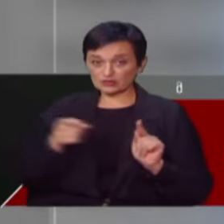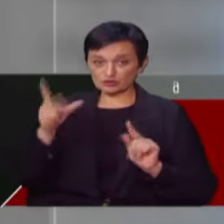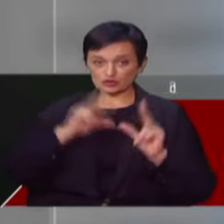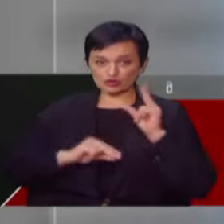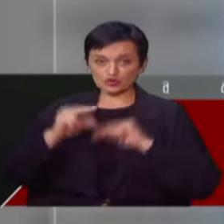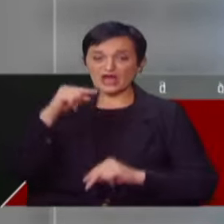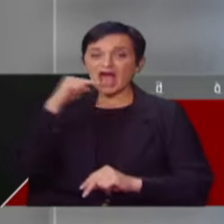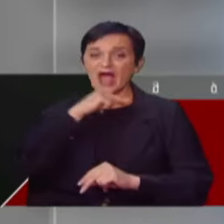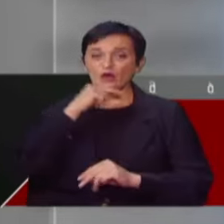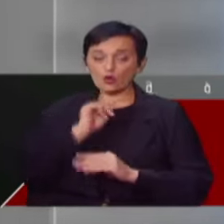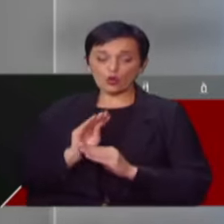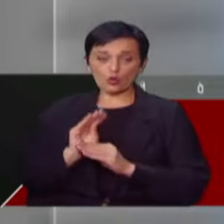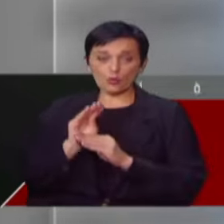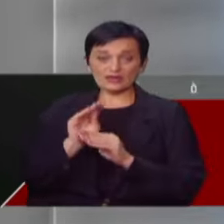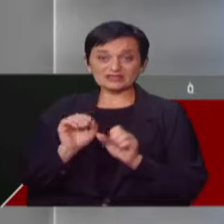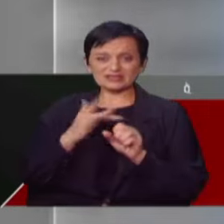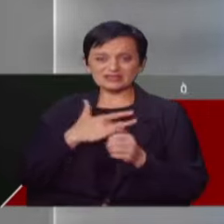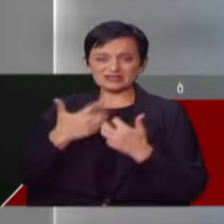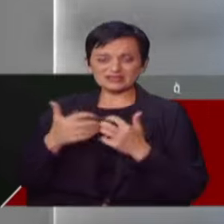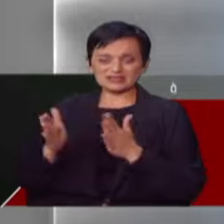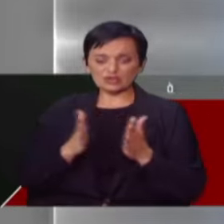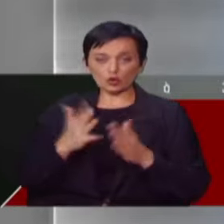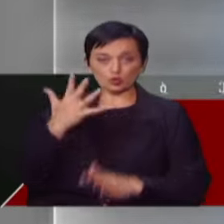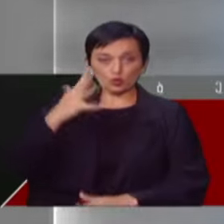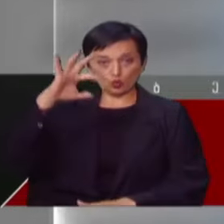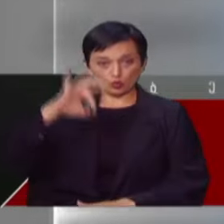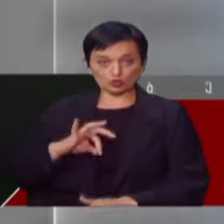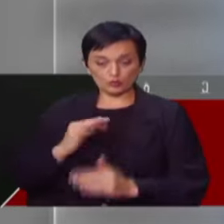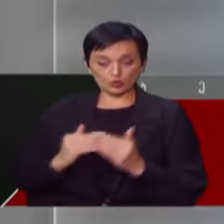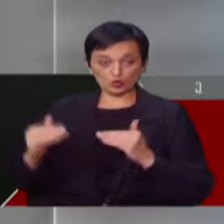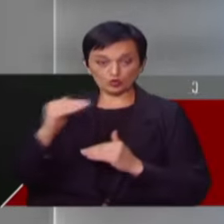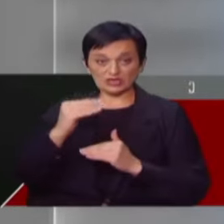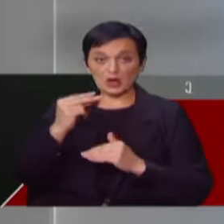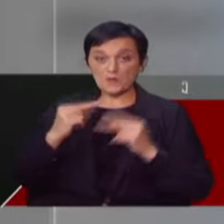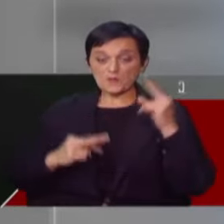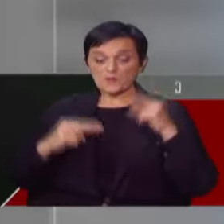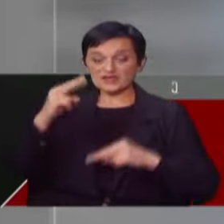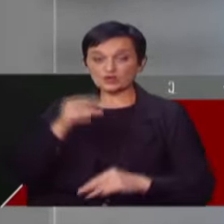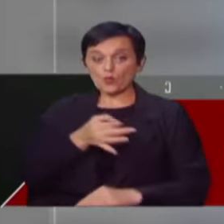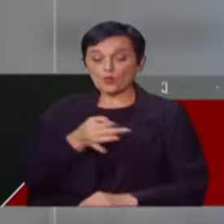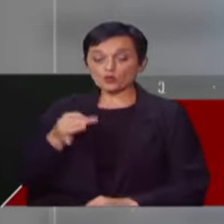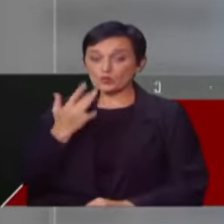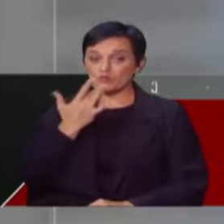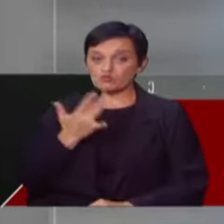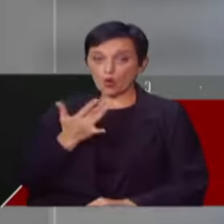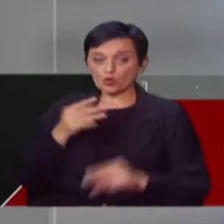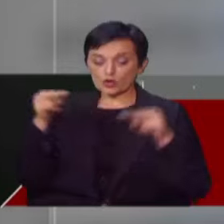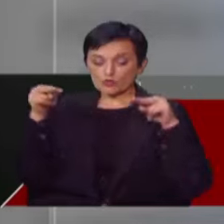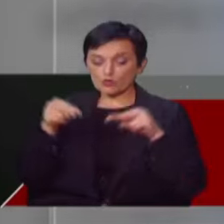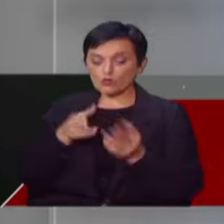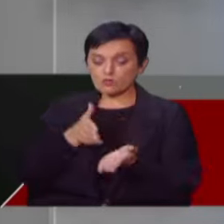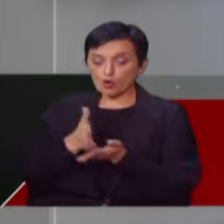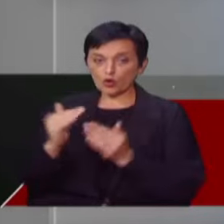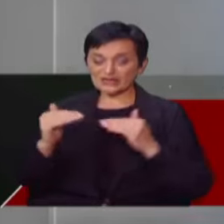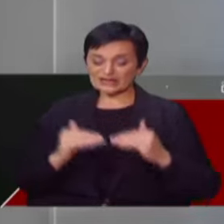ჩათვლით ეკონომიკური ზრდის საშუალო ტემპი 5%-ს აჭარბებდა. ფისკალური და მონეტარული პოლიტიკა ფოკუსირებულია